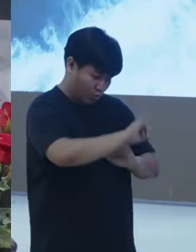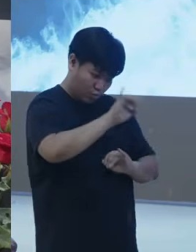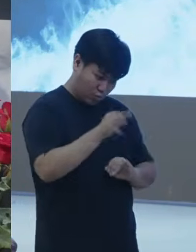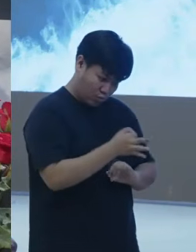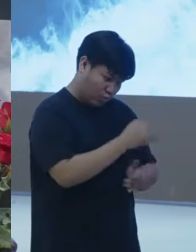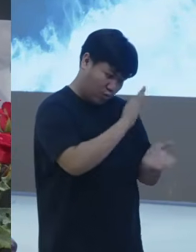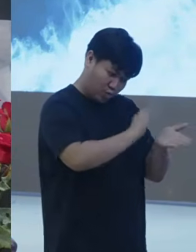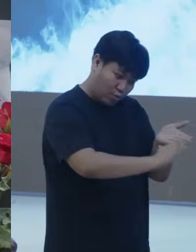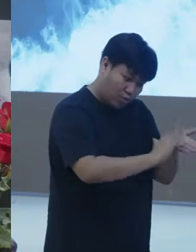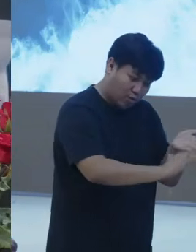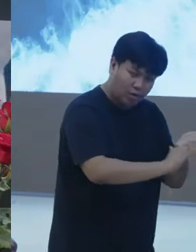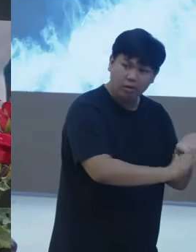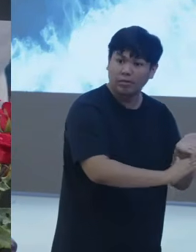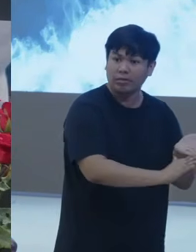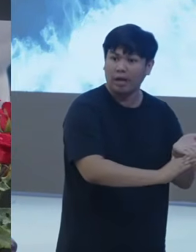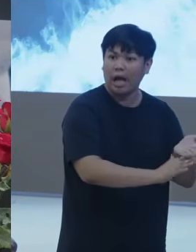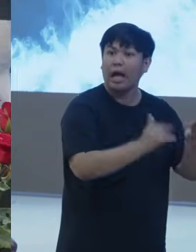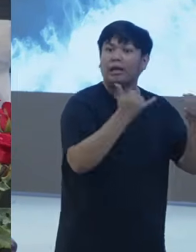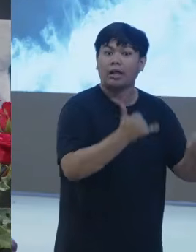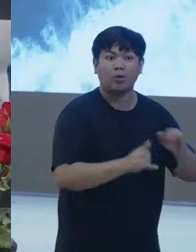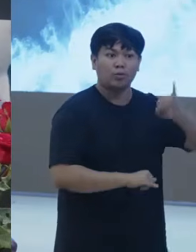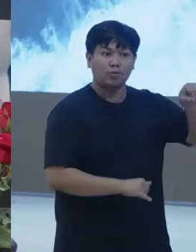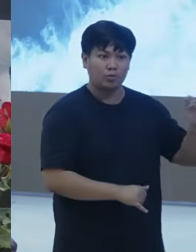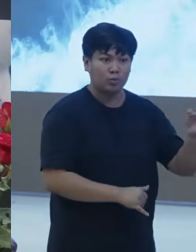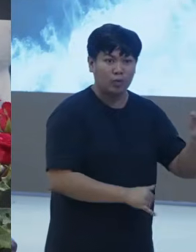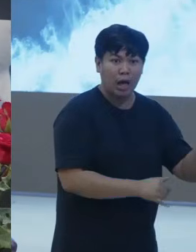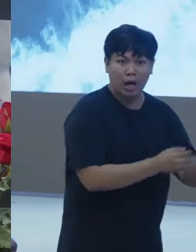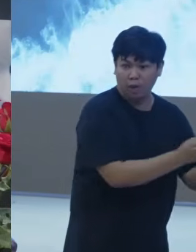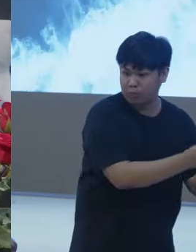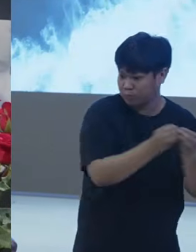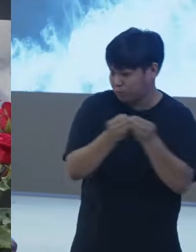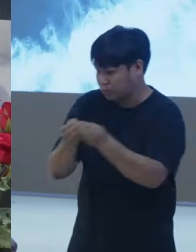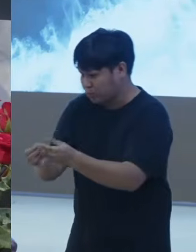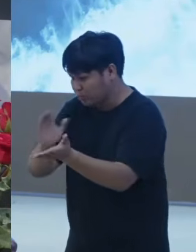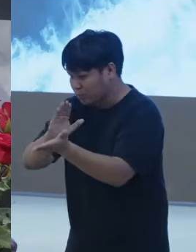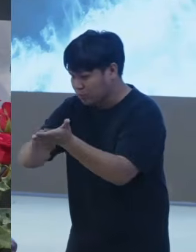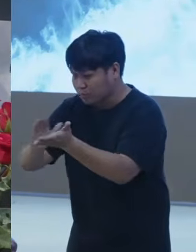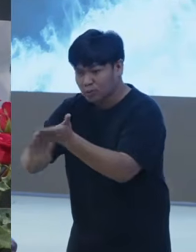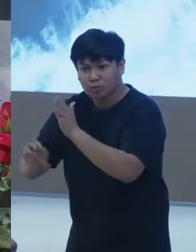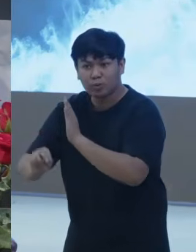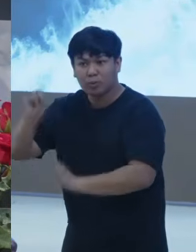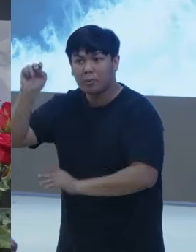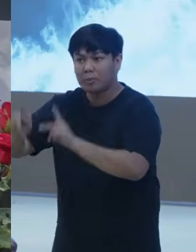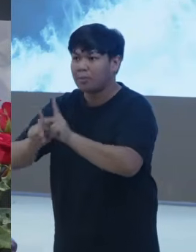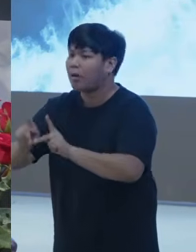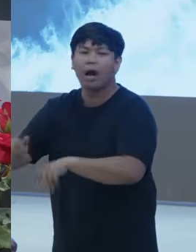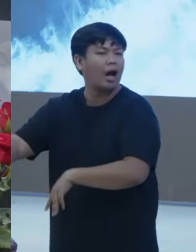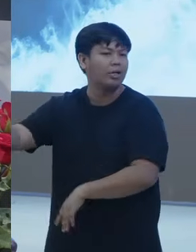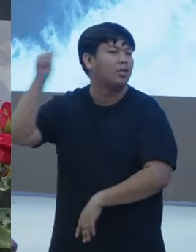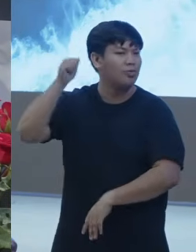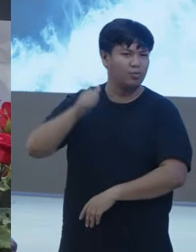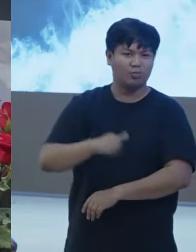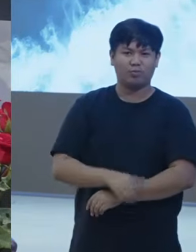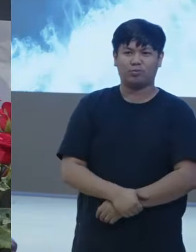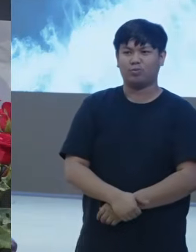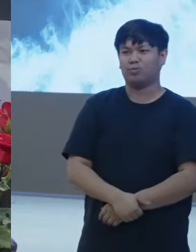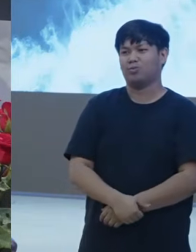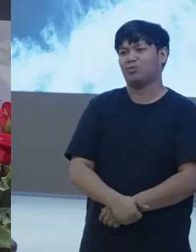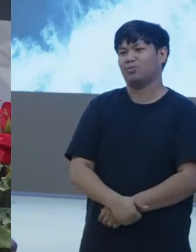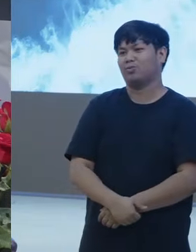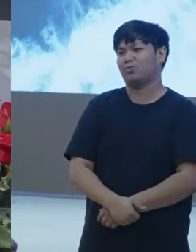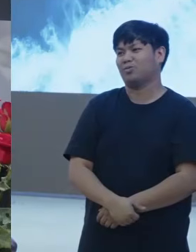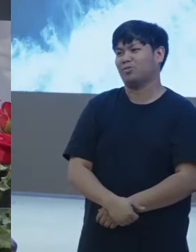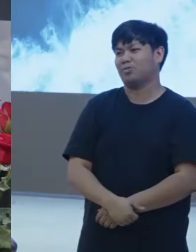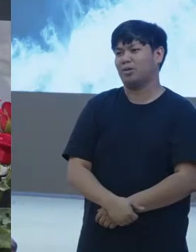siya na pinakita ng Diyos ng pagpapatawad ay hindi nagpatawad sa kapwa niyang makasalanan. Kasi